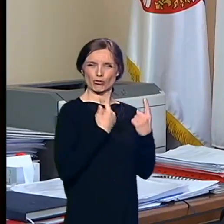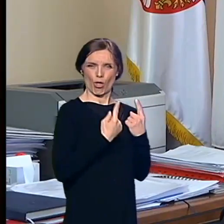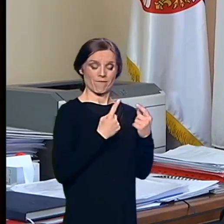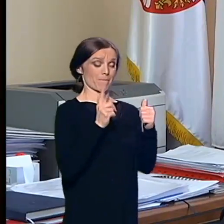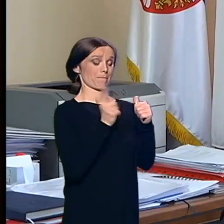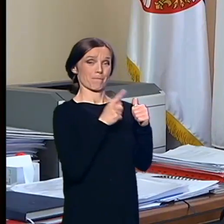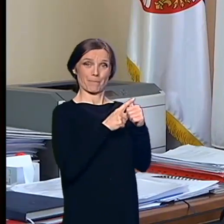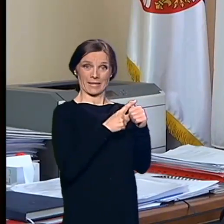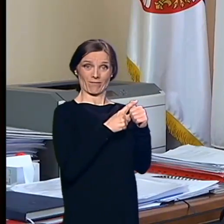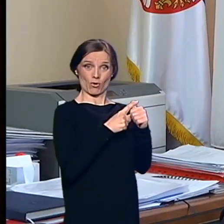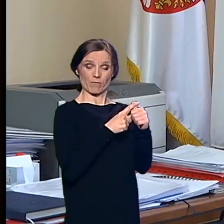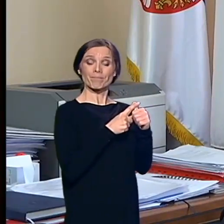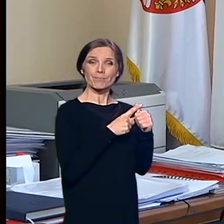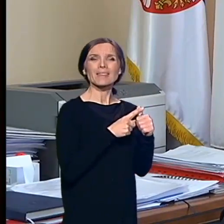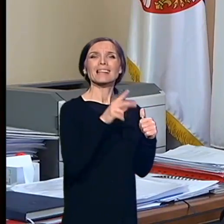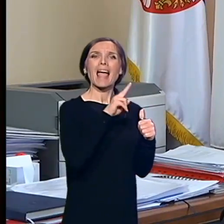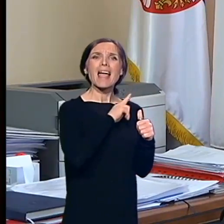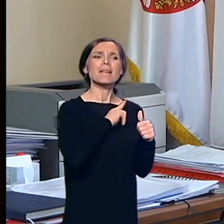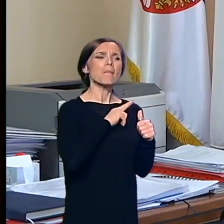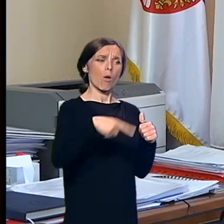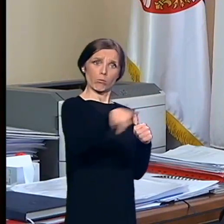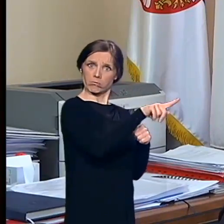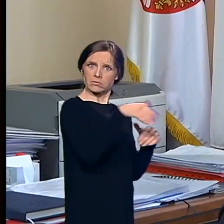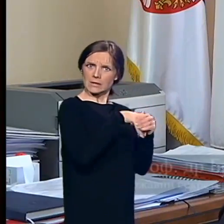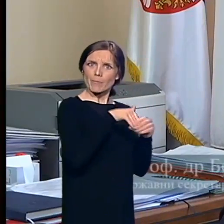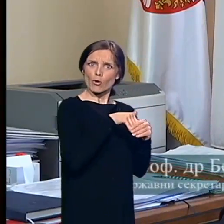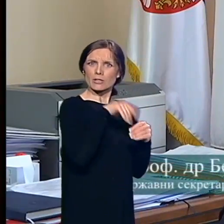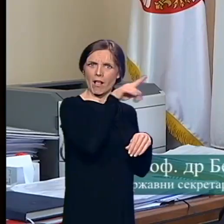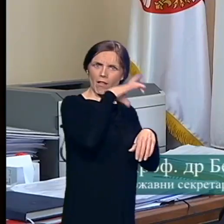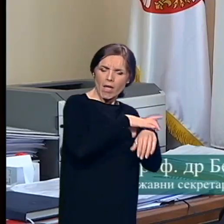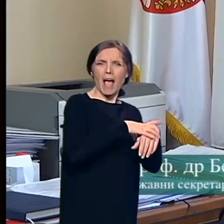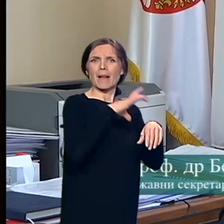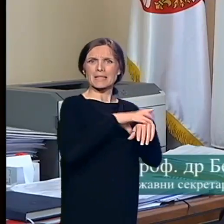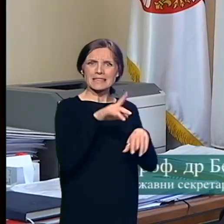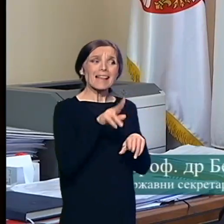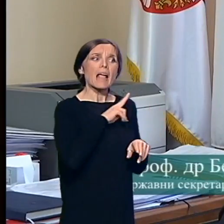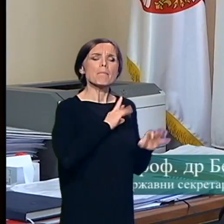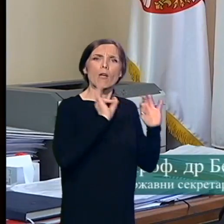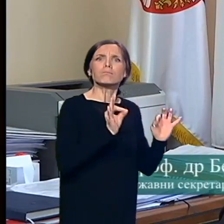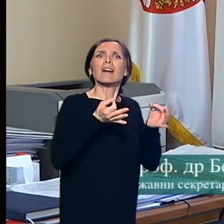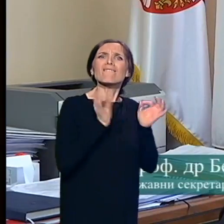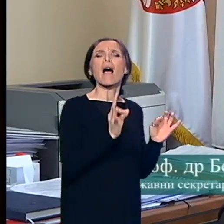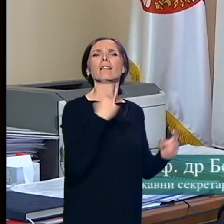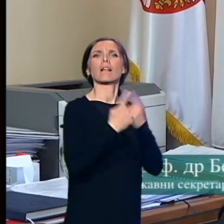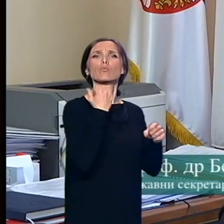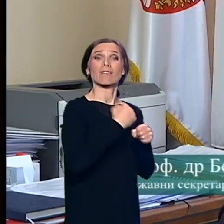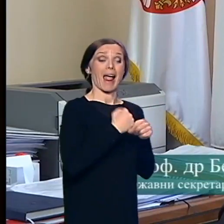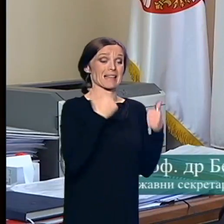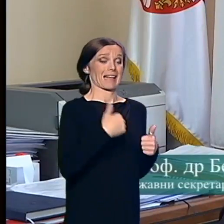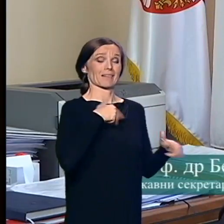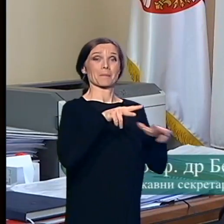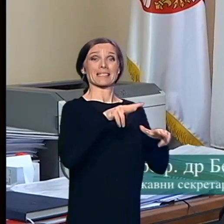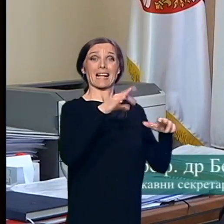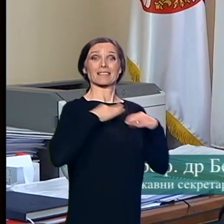ljudima dobre i kvalitetne uslove za rad, upravo sa programom koje sprovodi Ministarstvo zdravlja. Mi smo u